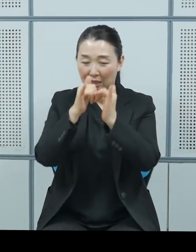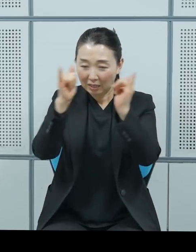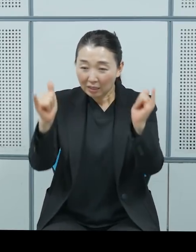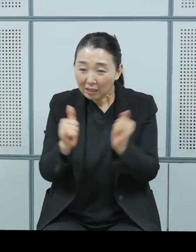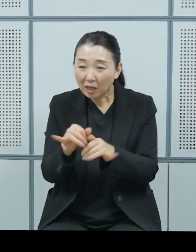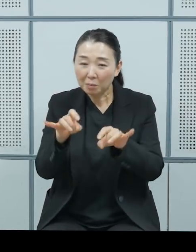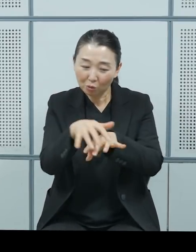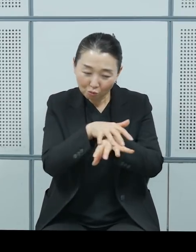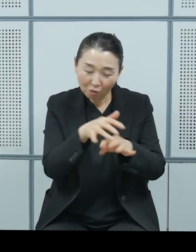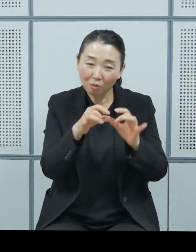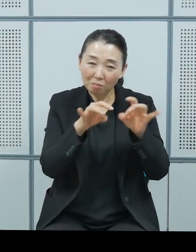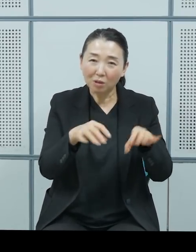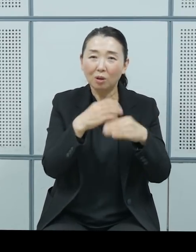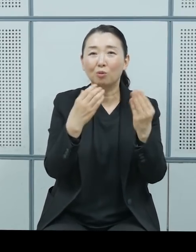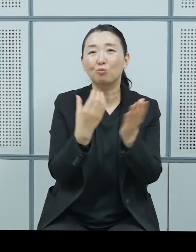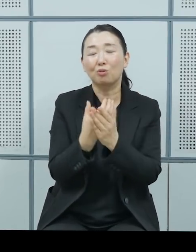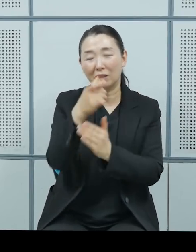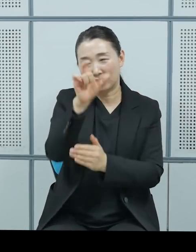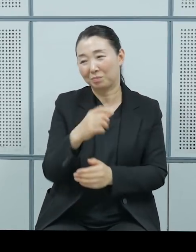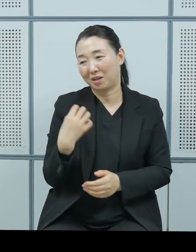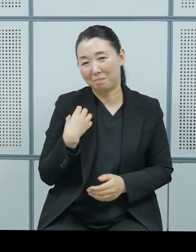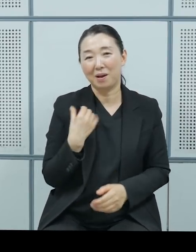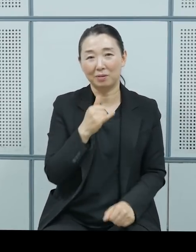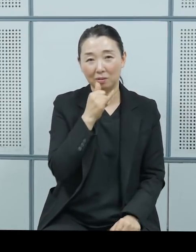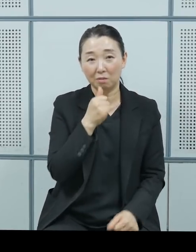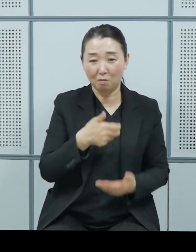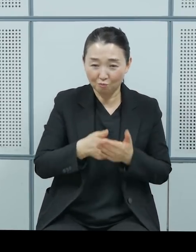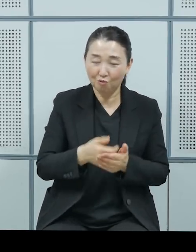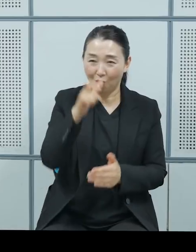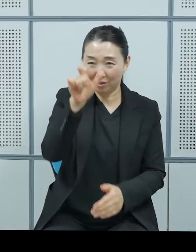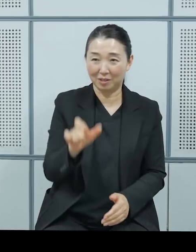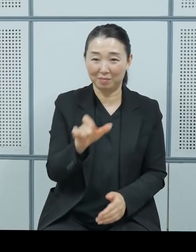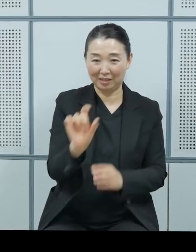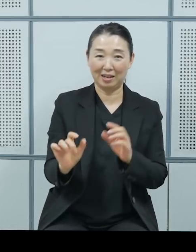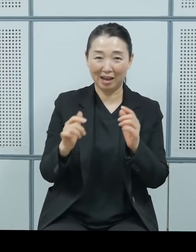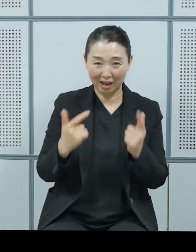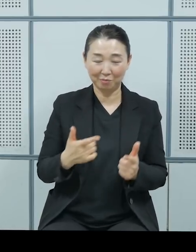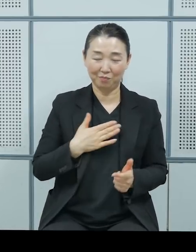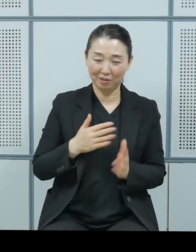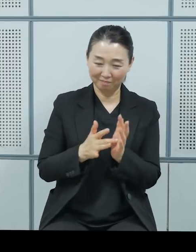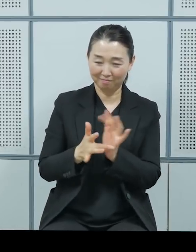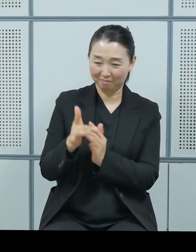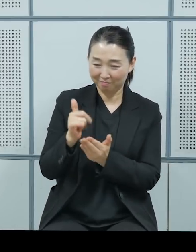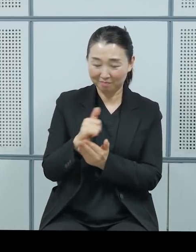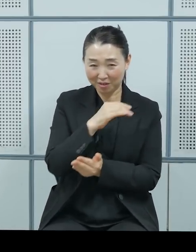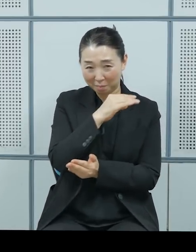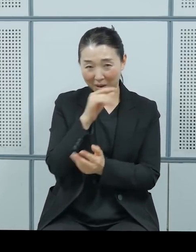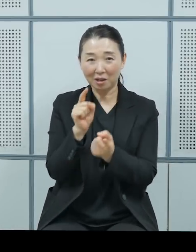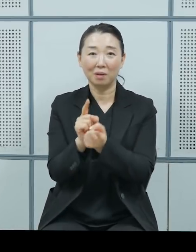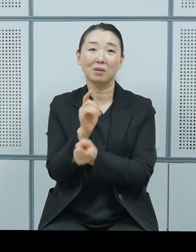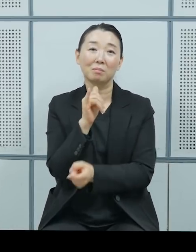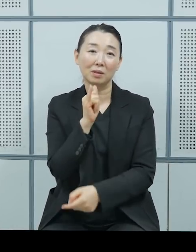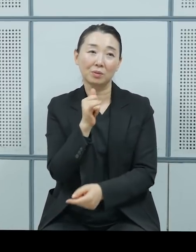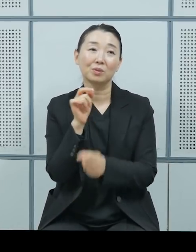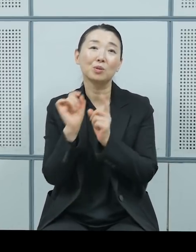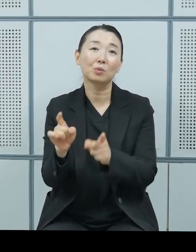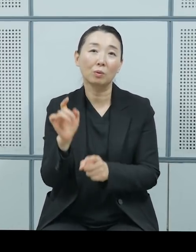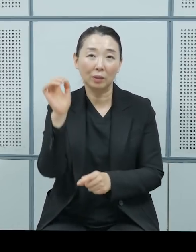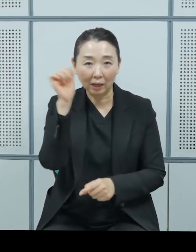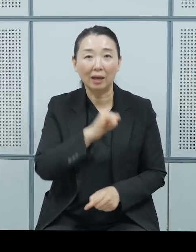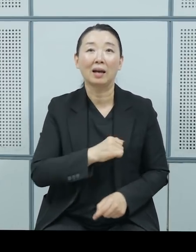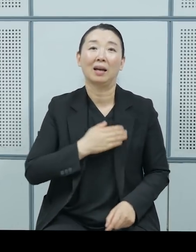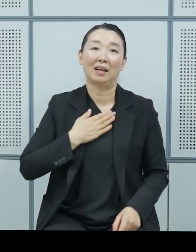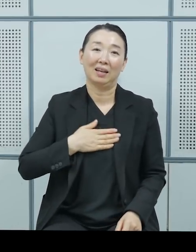구성원마다 누구에게나 짊어진 십자가가 있는데 그것이 십자가 무거운 십자가가 아니라 내가 예수님을 제대로 만날 수 있는